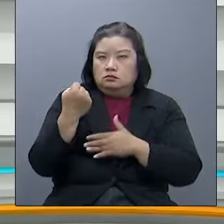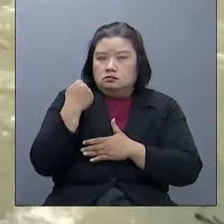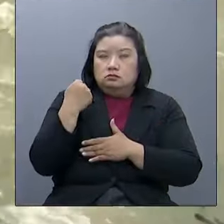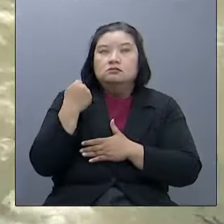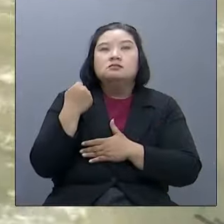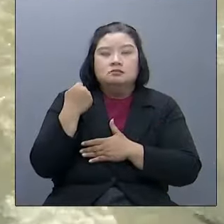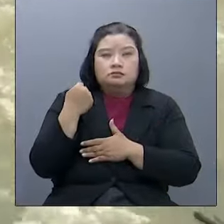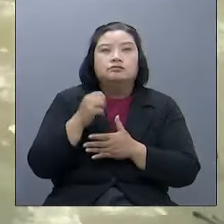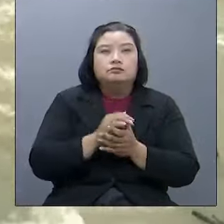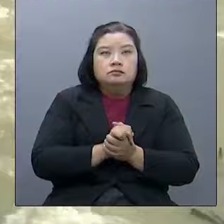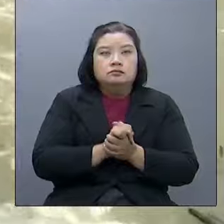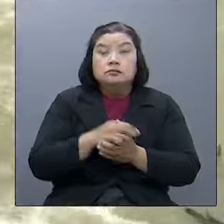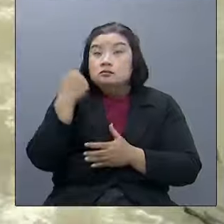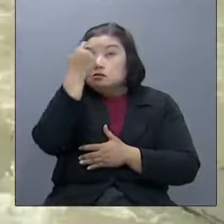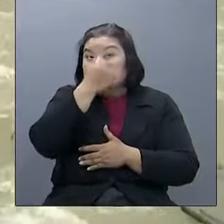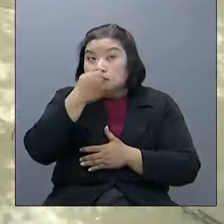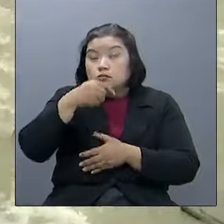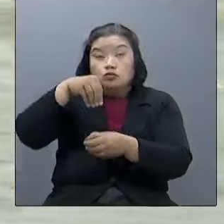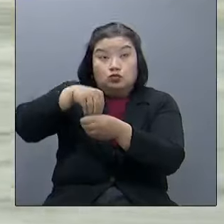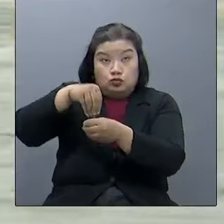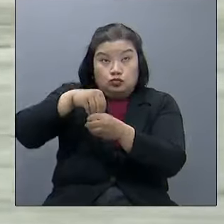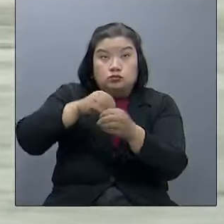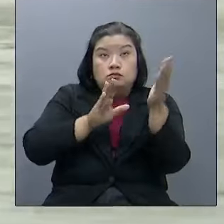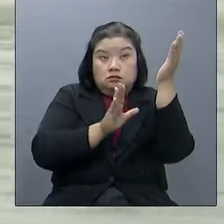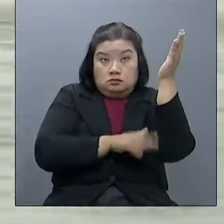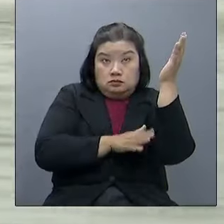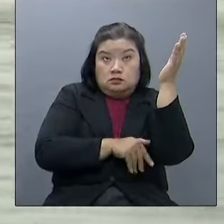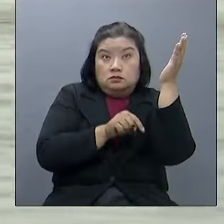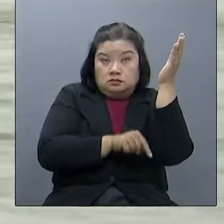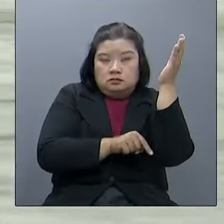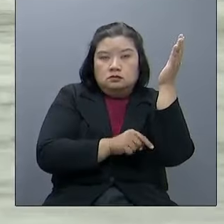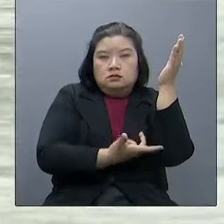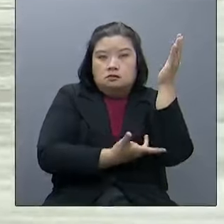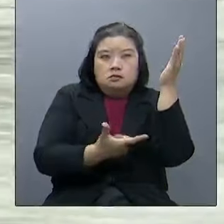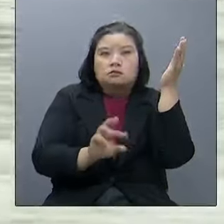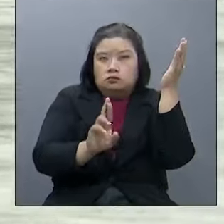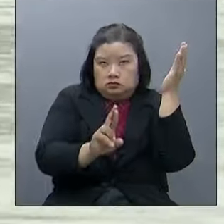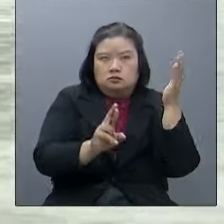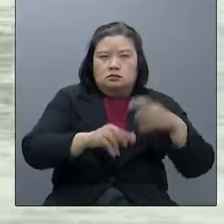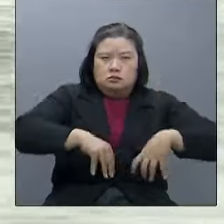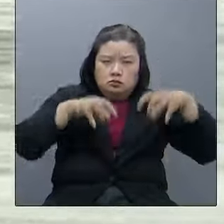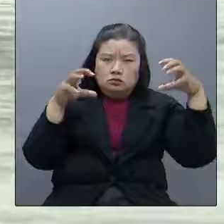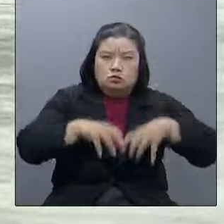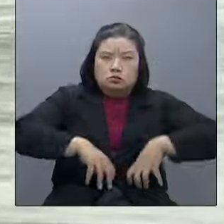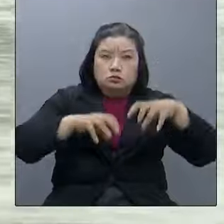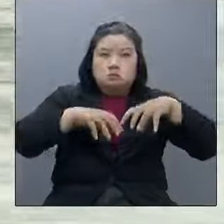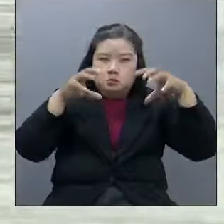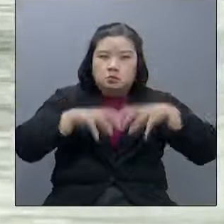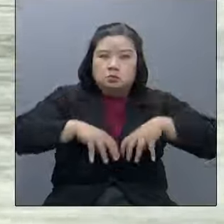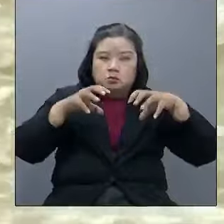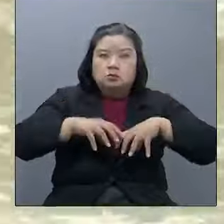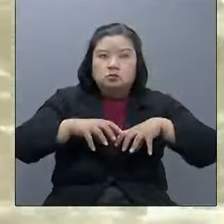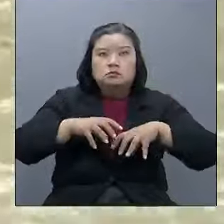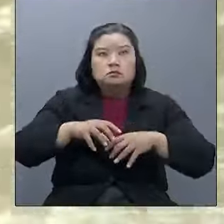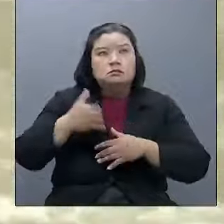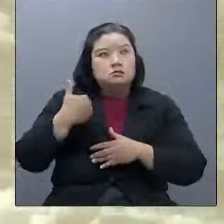งอยู่ค่ะขอให้ผู้ที่อาศัยอยู่ในบริเวณพื้นที่ภาคใต้ตอนล่างนะคะระวังอันตรายจากฝนที่ตกหนักถึงหนักมากและฝนที่ตกสะสมก็อาจจะส่ง